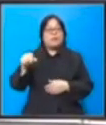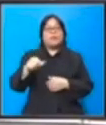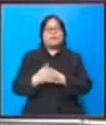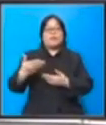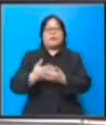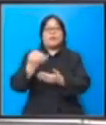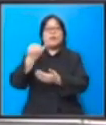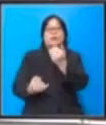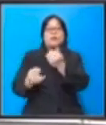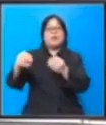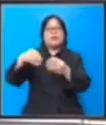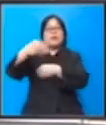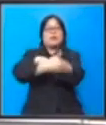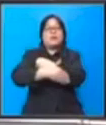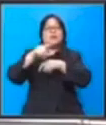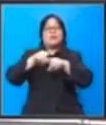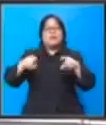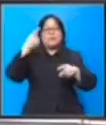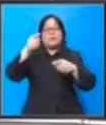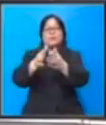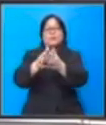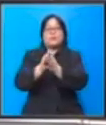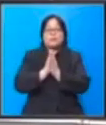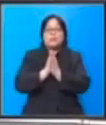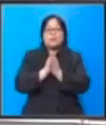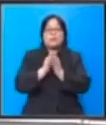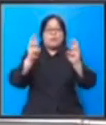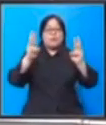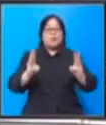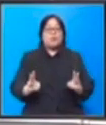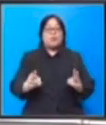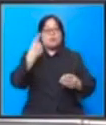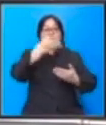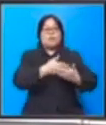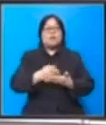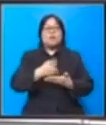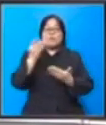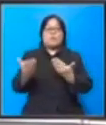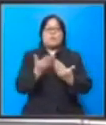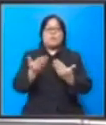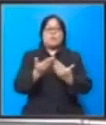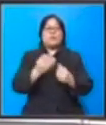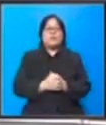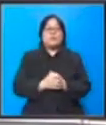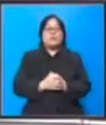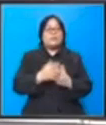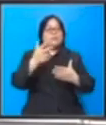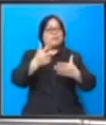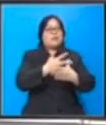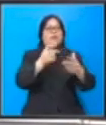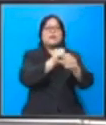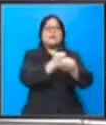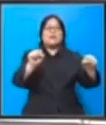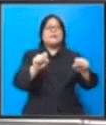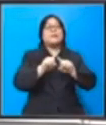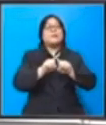anak dilahirkan di negara asing. Tetapi untuk permohonan kewarganegaraan untuk anak memang mudah. Dalam masa 3 bulan boleh